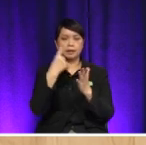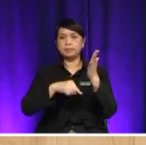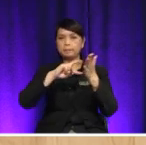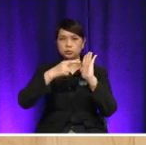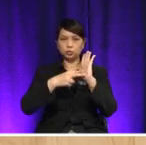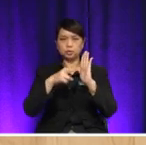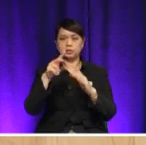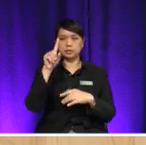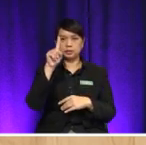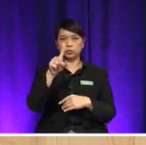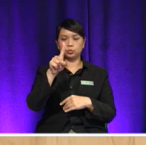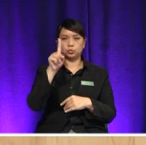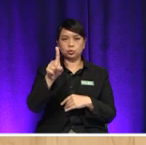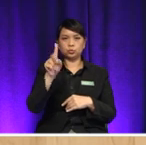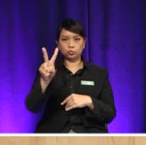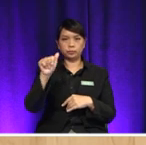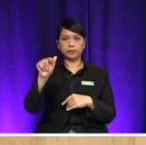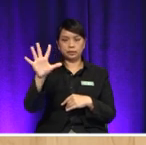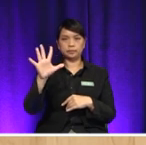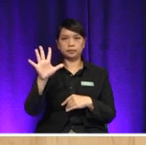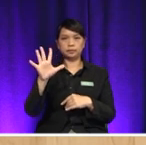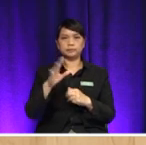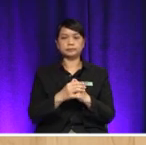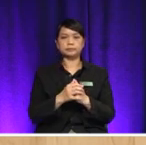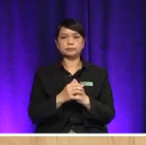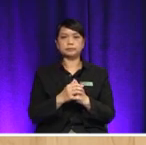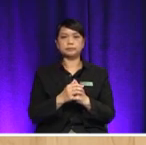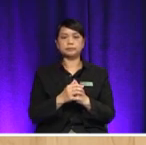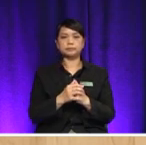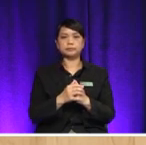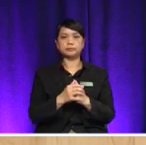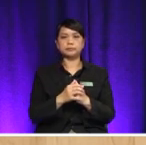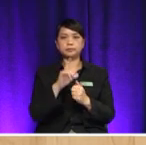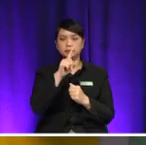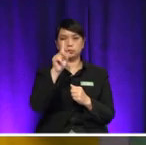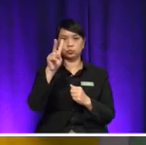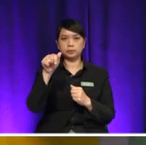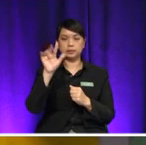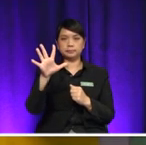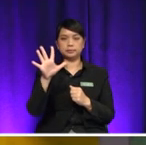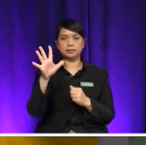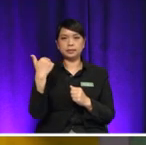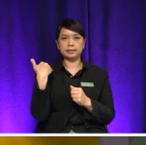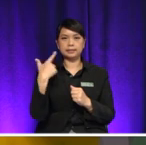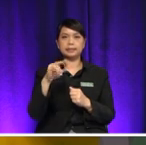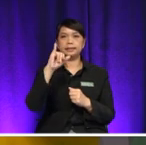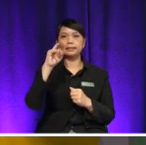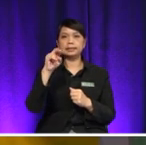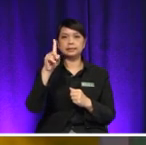itu adalah indeks komposisi indeks komposisi bagi semua